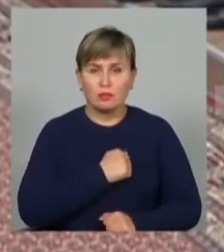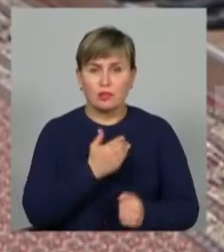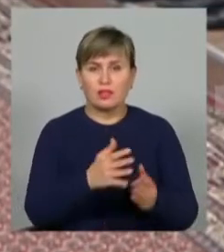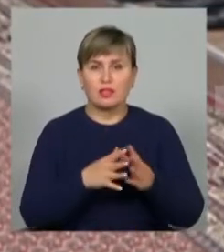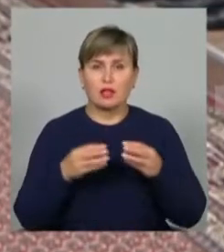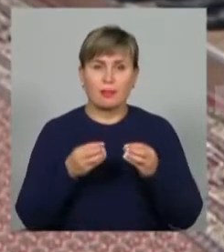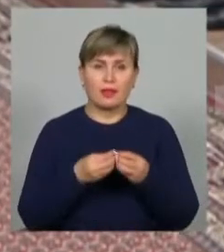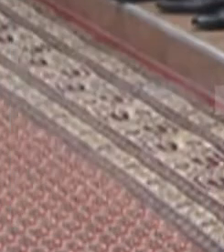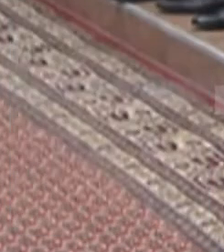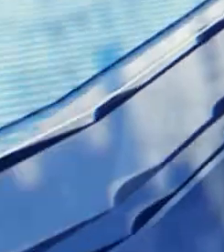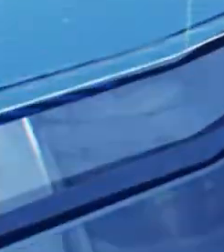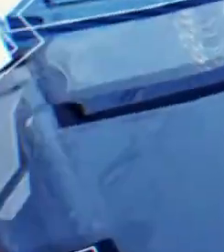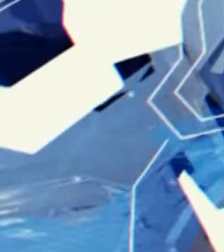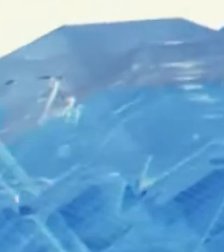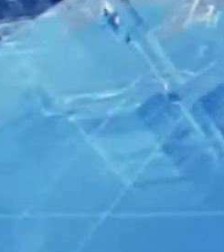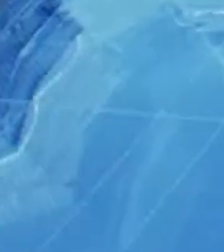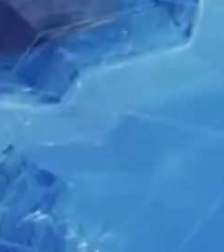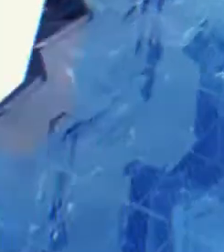Абдижамила Нурпейсова.